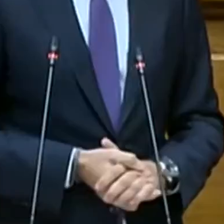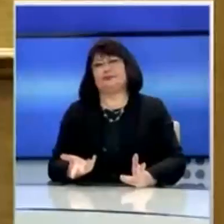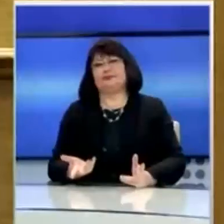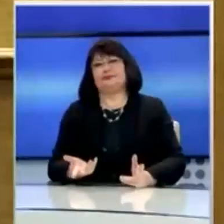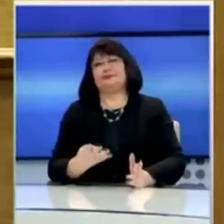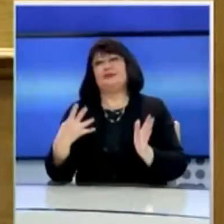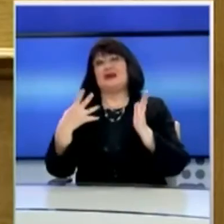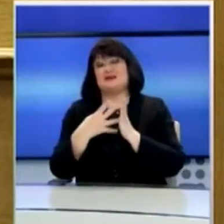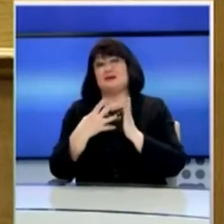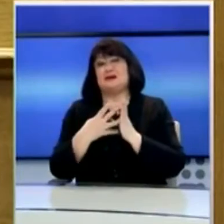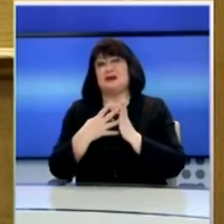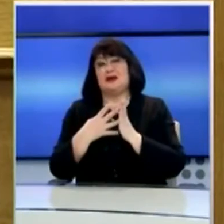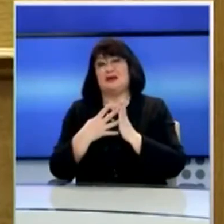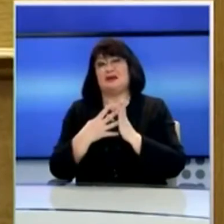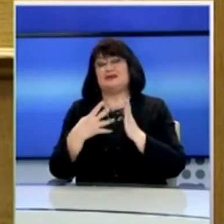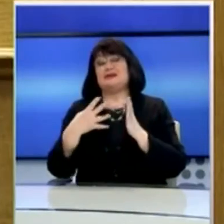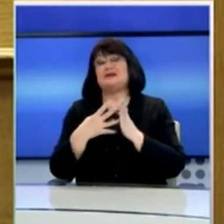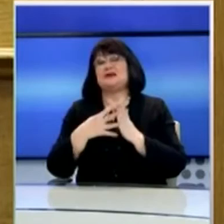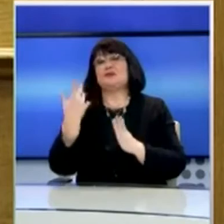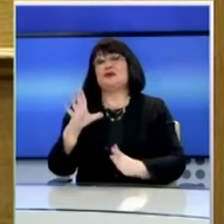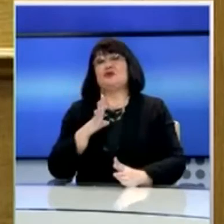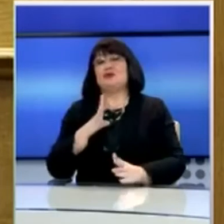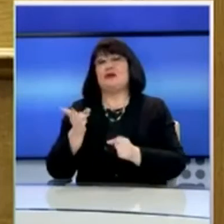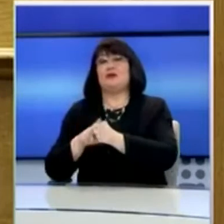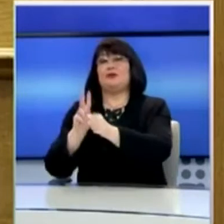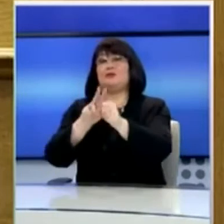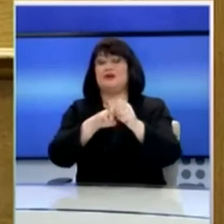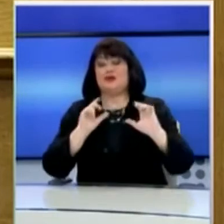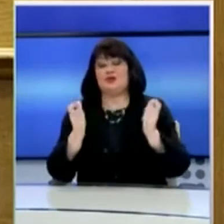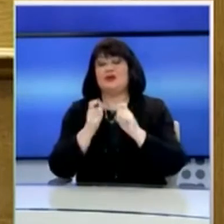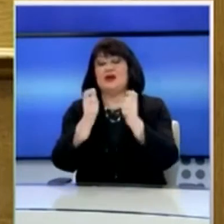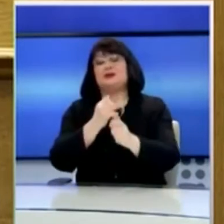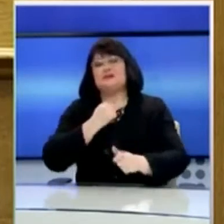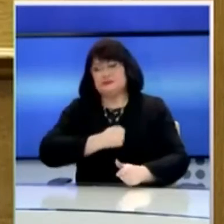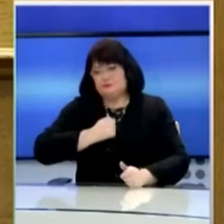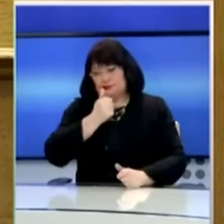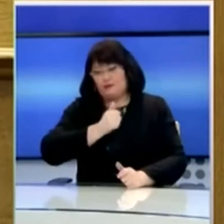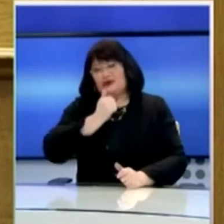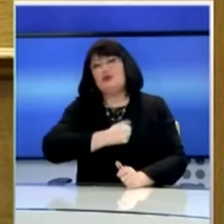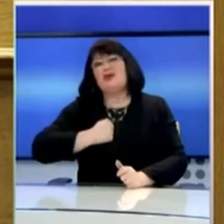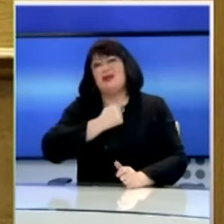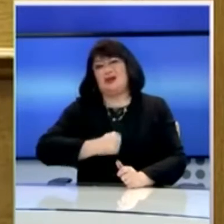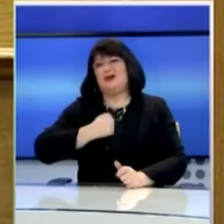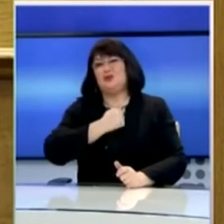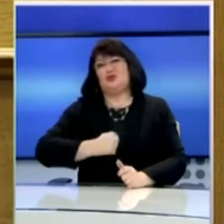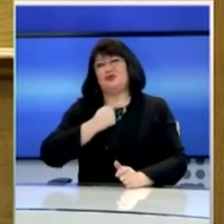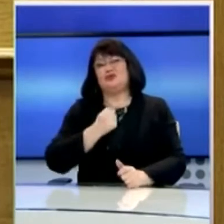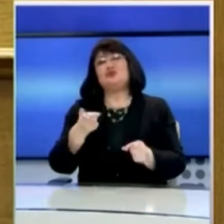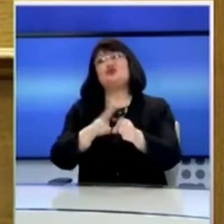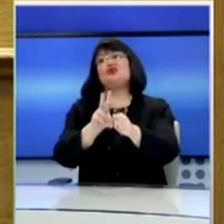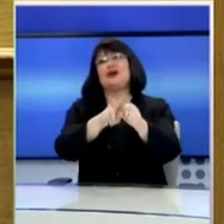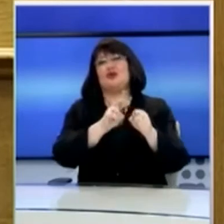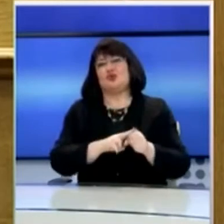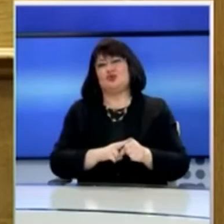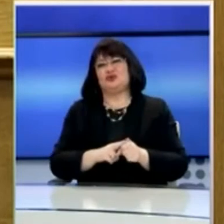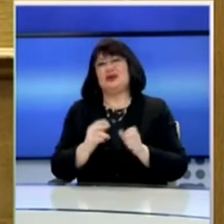150. 4.500 οικογένειες θρηνούν τους ανθρώπους τους. Δεκάδες